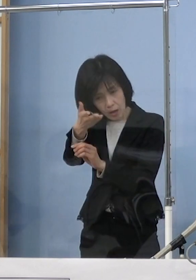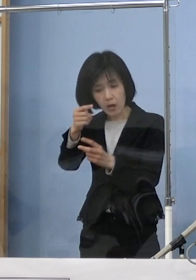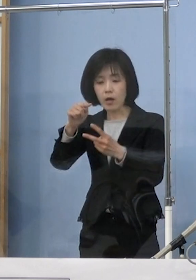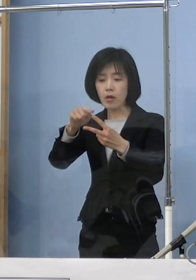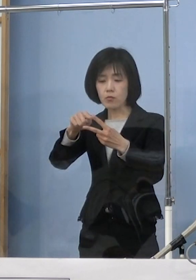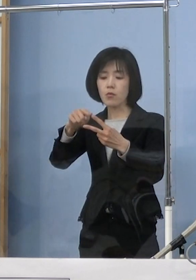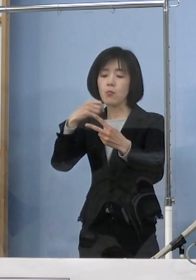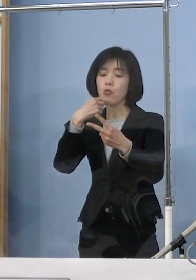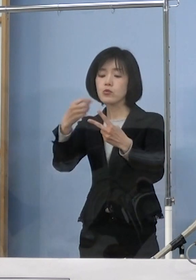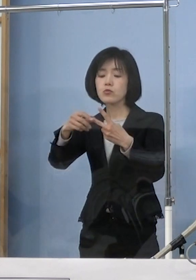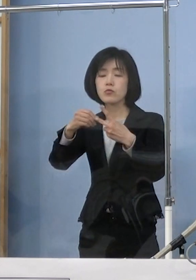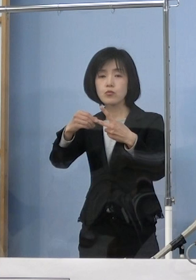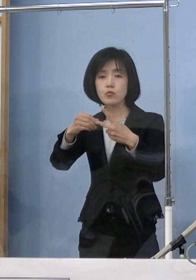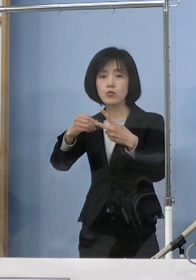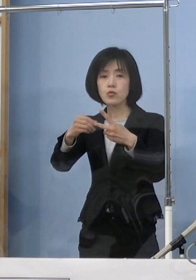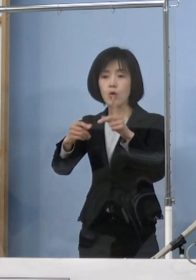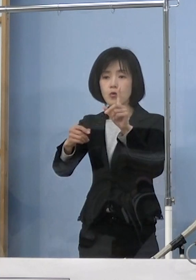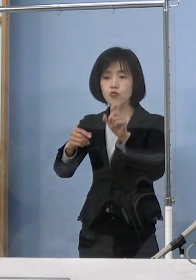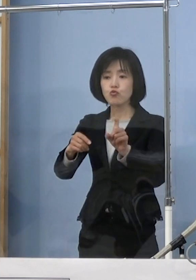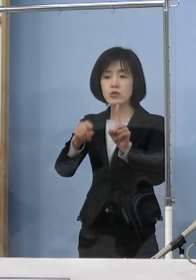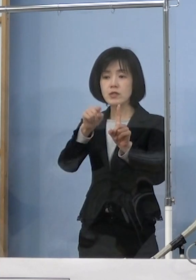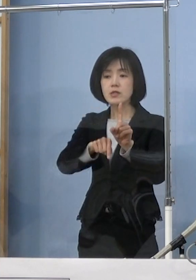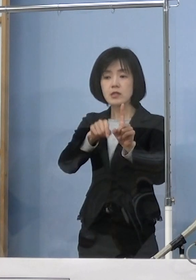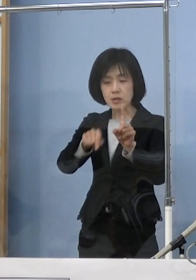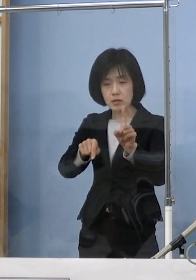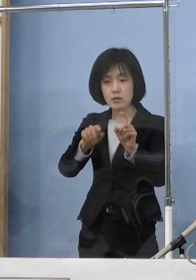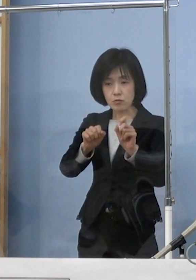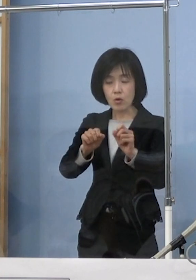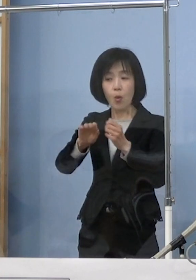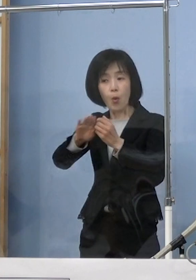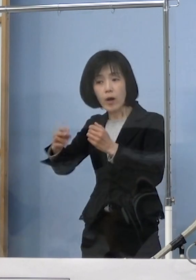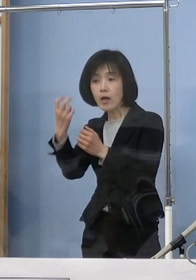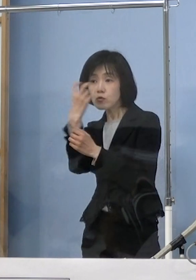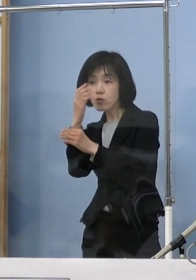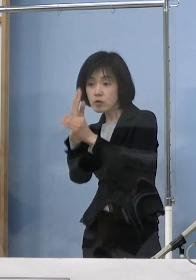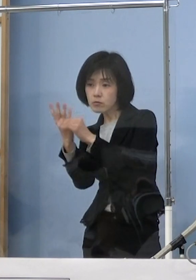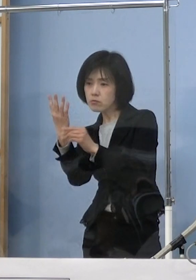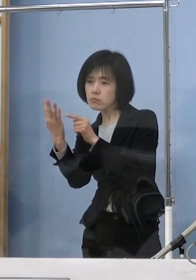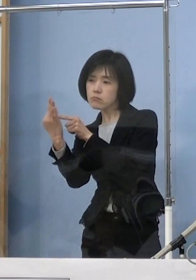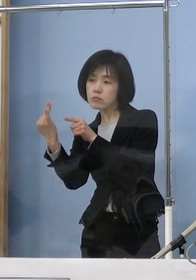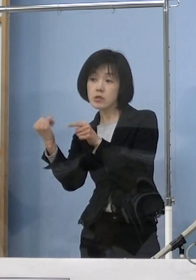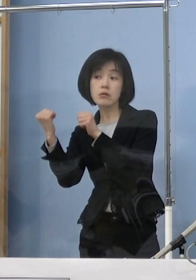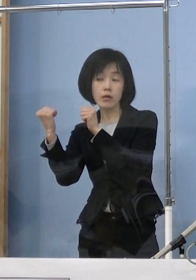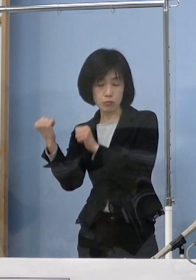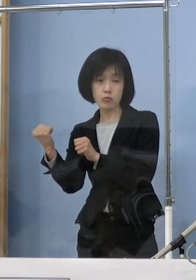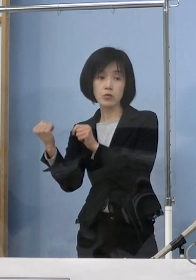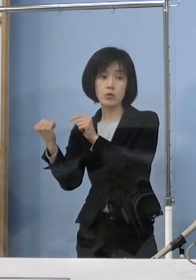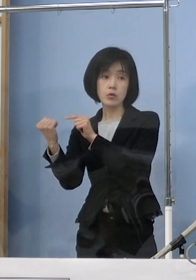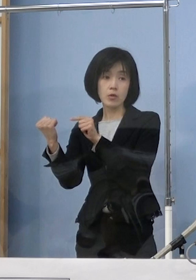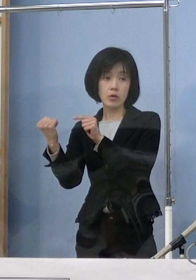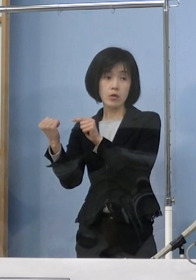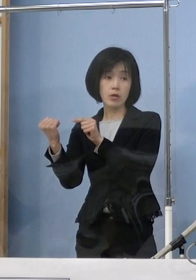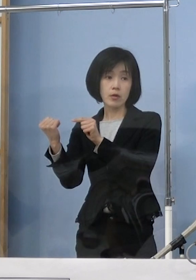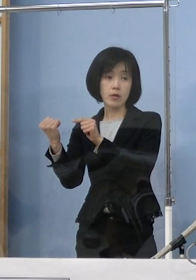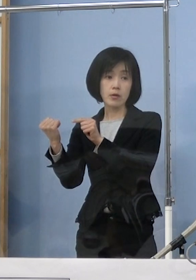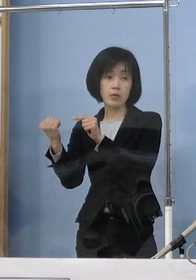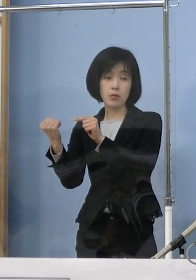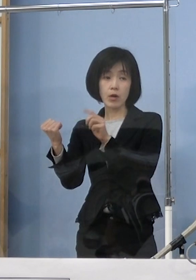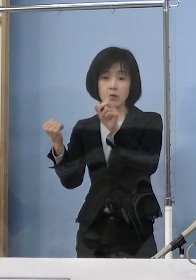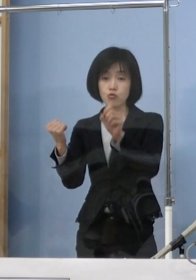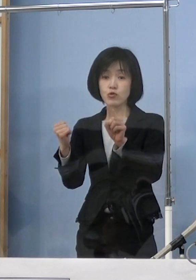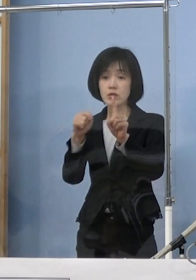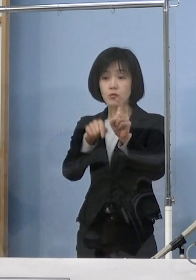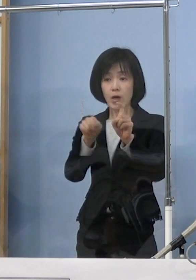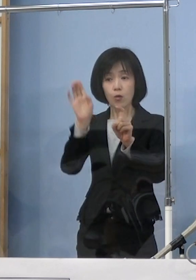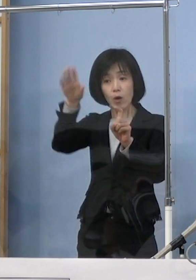と、11人まだ調査中というのは何人かいらっしゃるので、つまりはもっとこれはミニマムの数だという理解でよろ